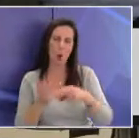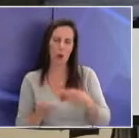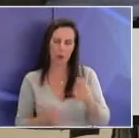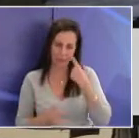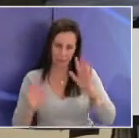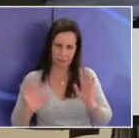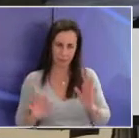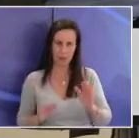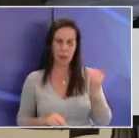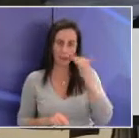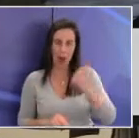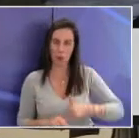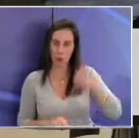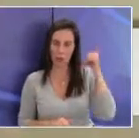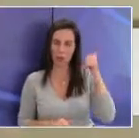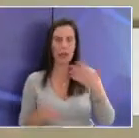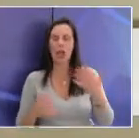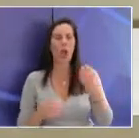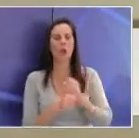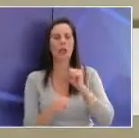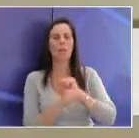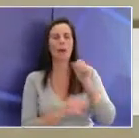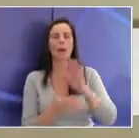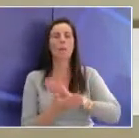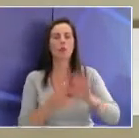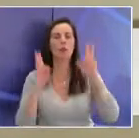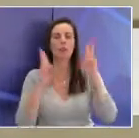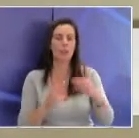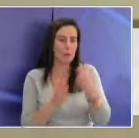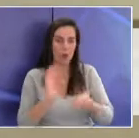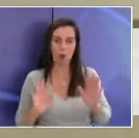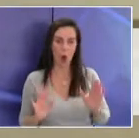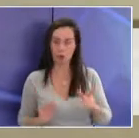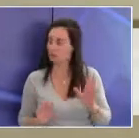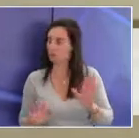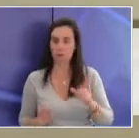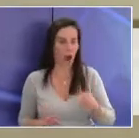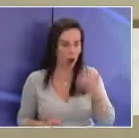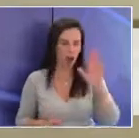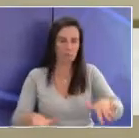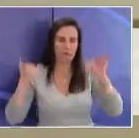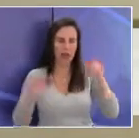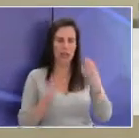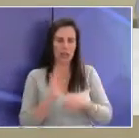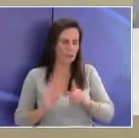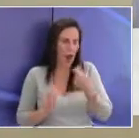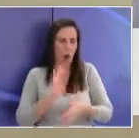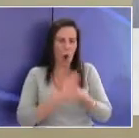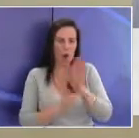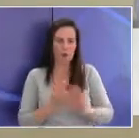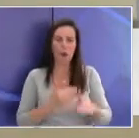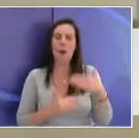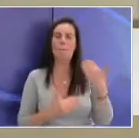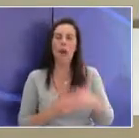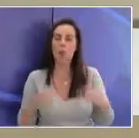תראי, בארצות הברית, איך עושים מחאה? פשוט מפסיקים לקנות את המוצר שעלה, ואף אחד לא קונה.